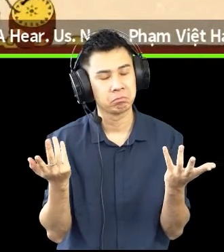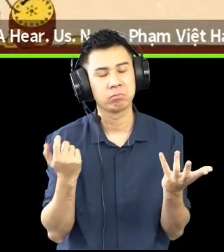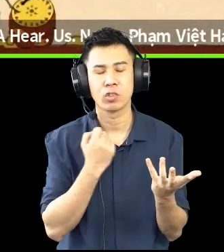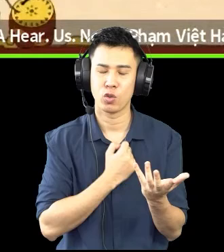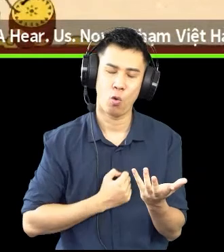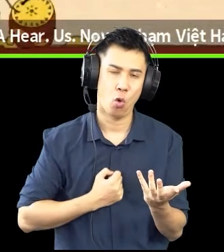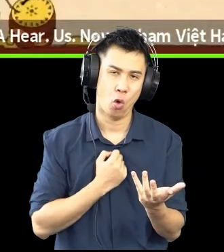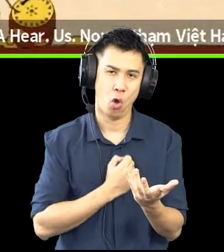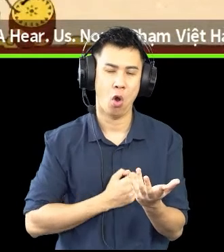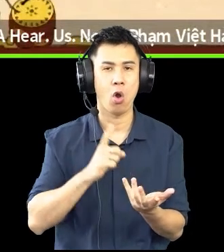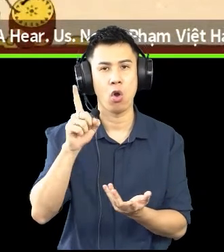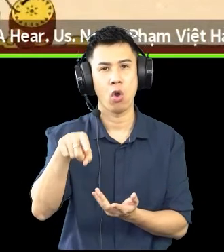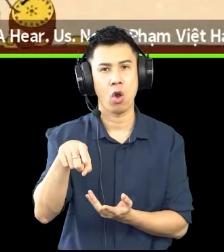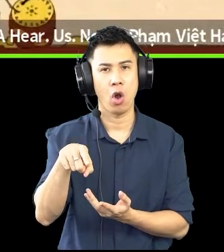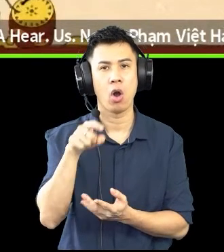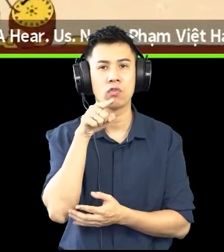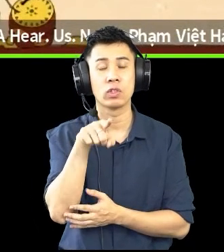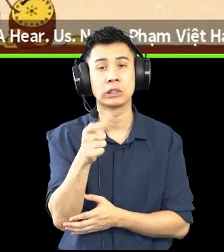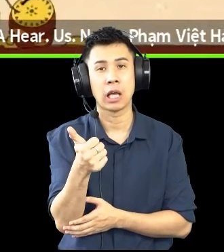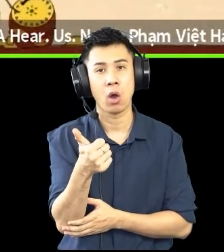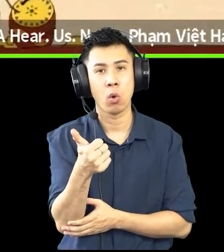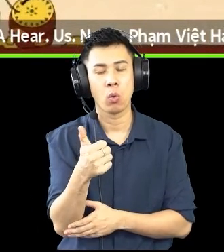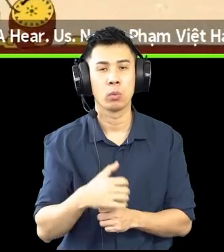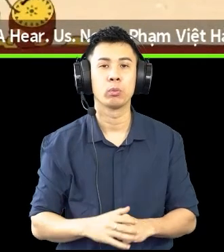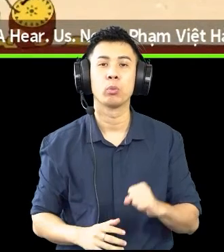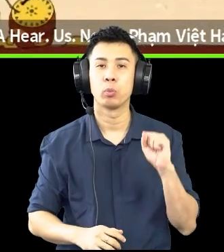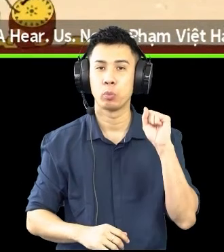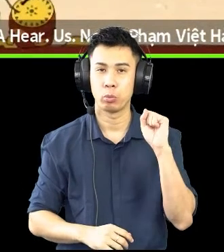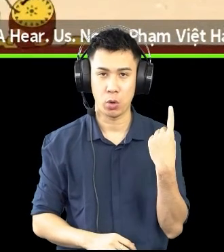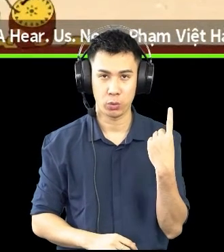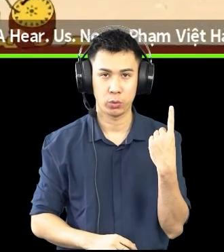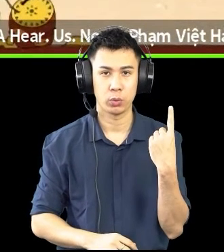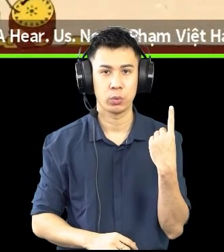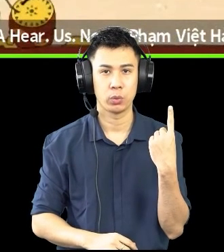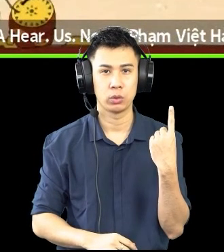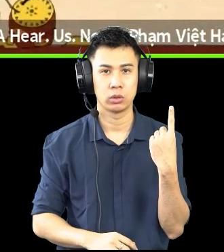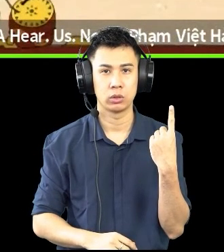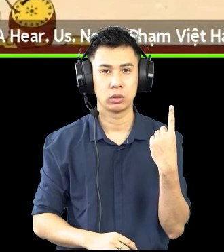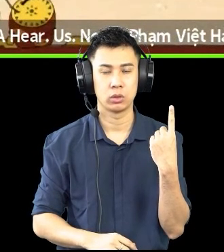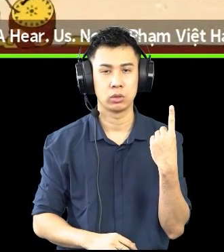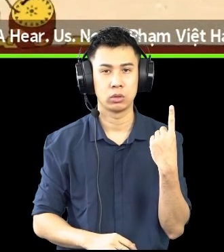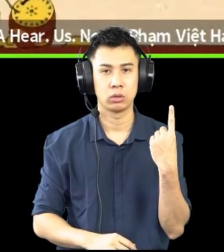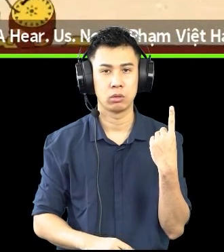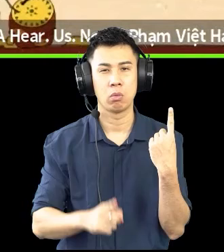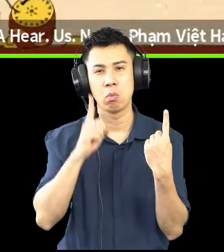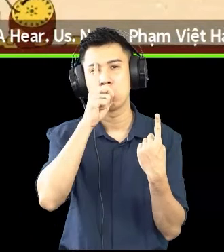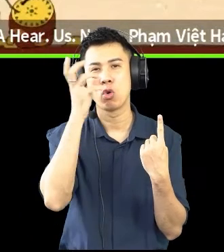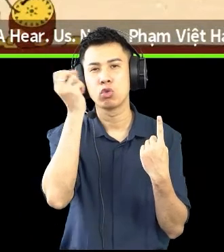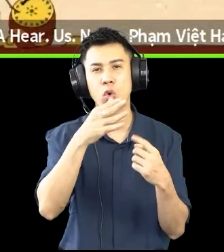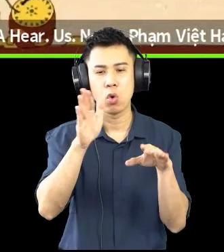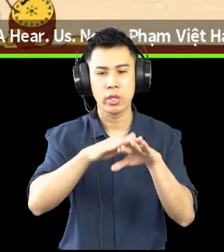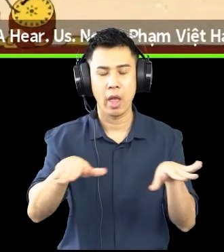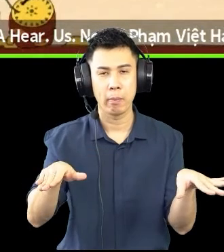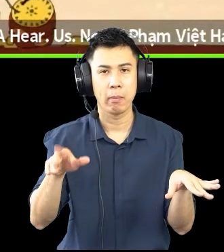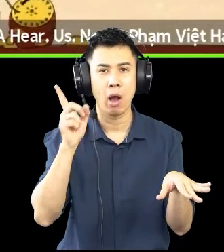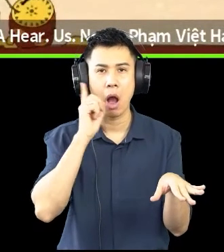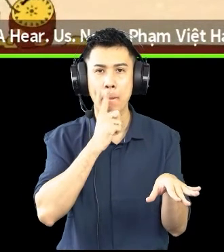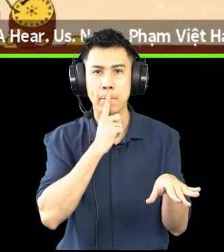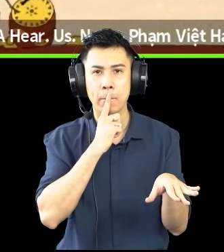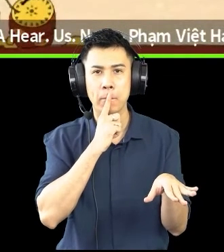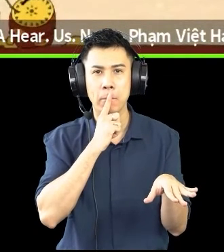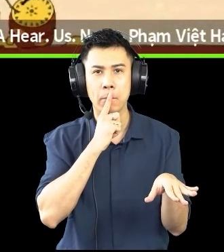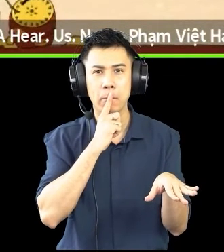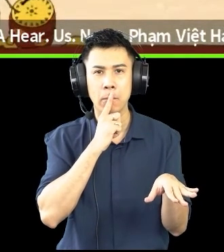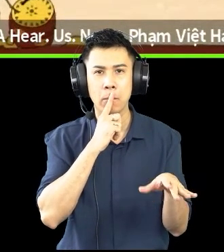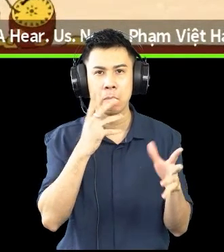khó khăn do là cái thứ nhất là có một số em trong cái cộng đồng khiếm thính của bọn em thì các em ấy không